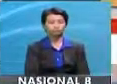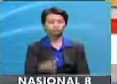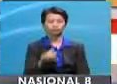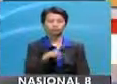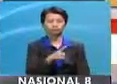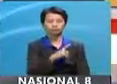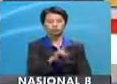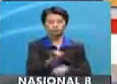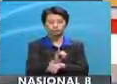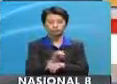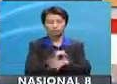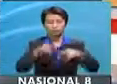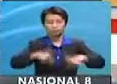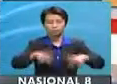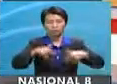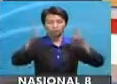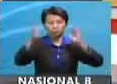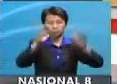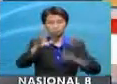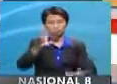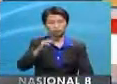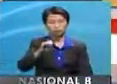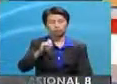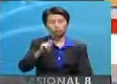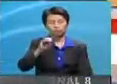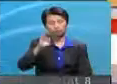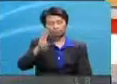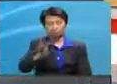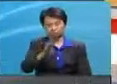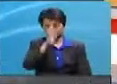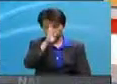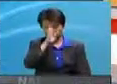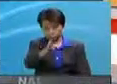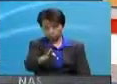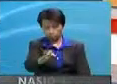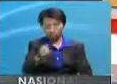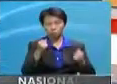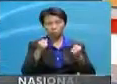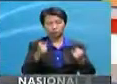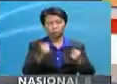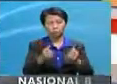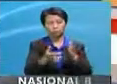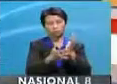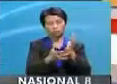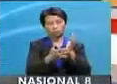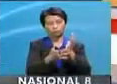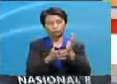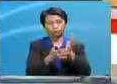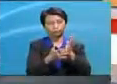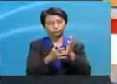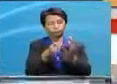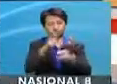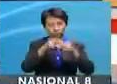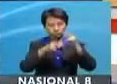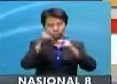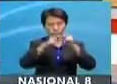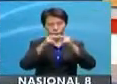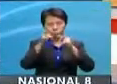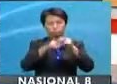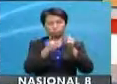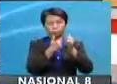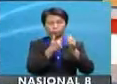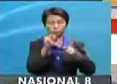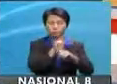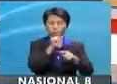Lembaga Perindustrian Kayu Malaysia MTIB kini fokus dalam memperkukuh teknologi pembinaan berasaskan